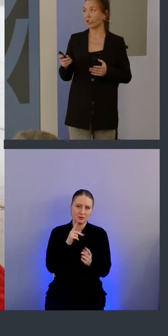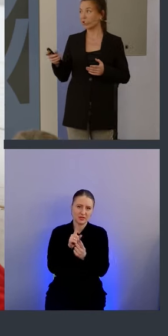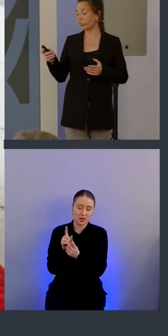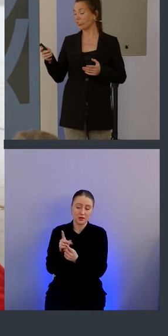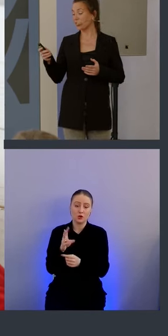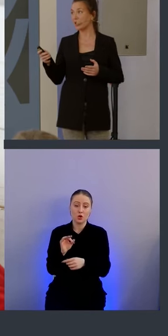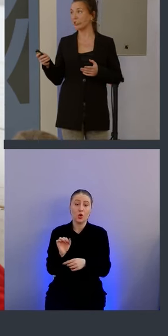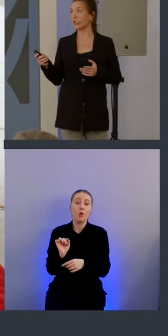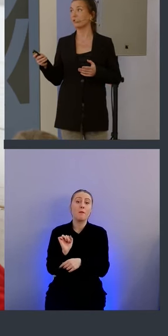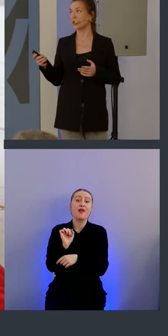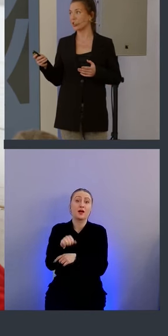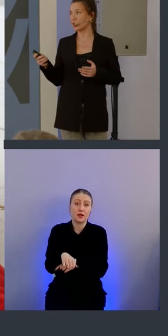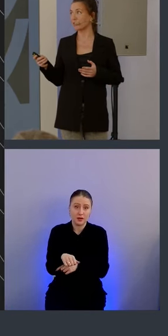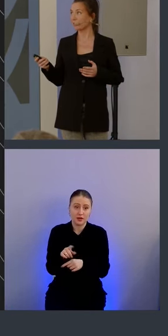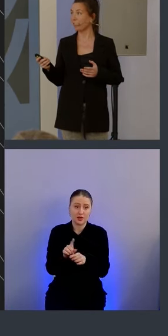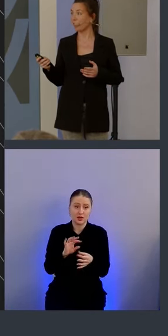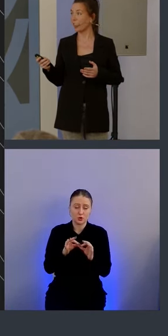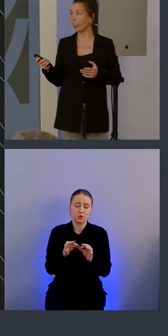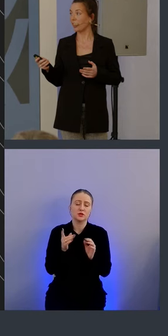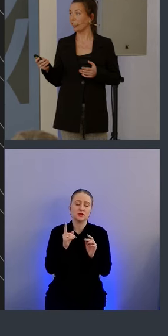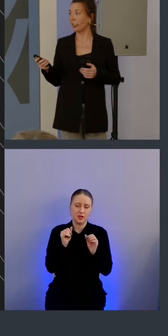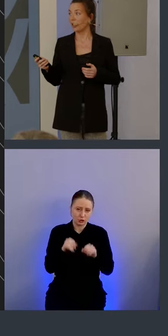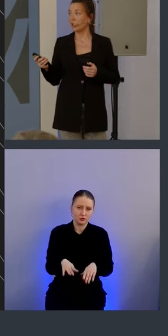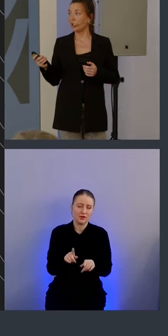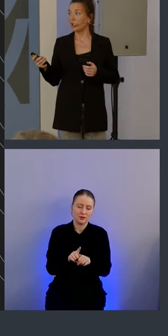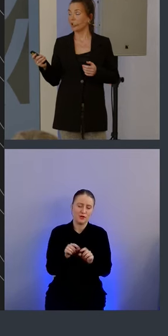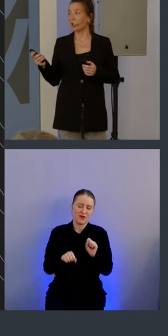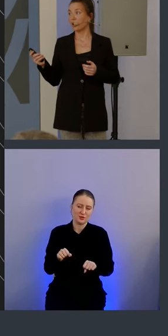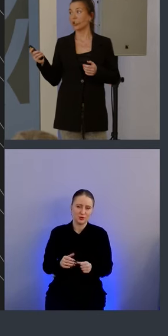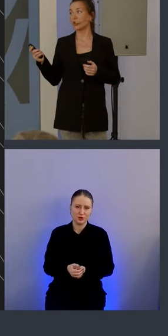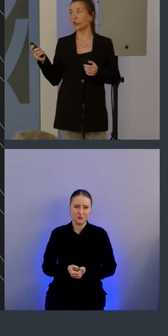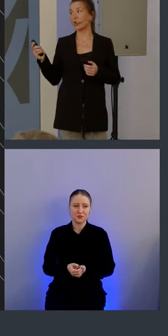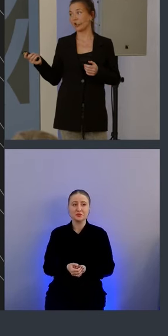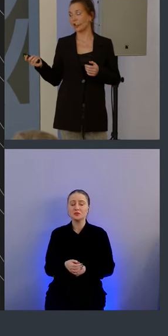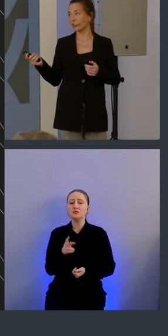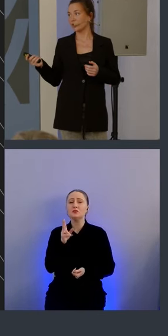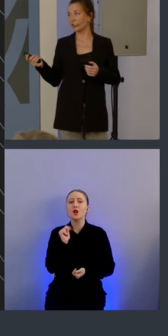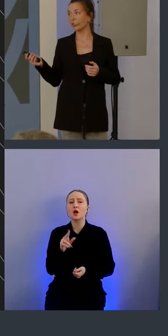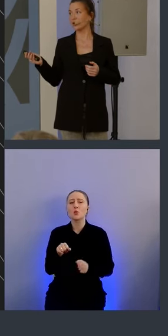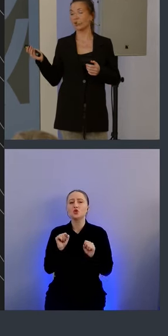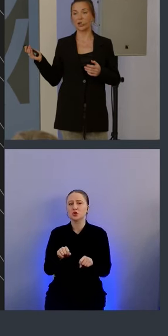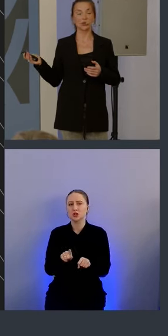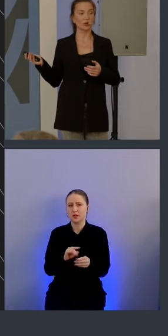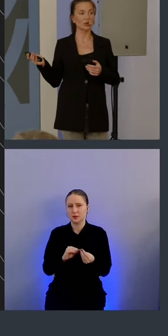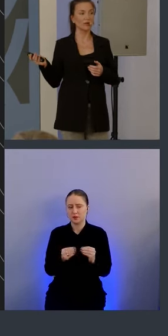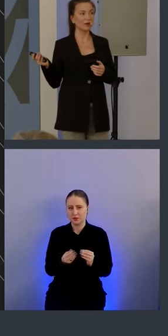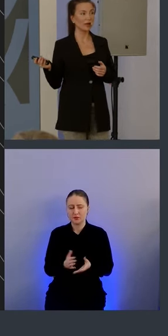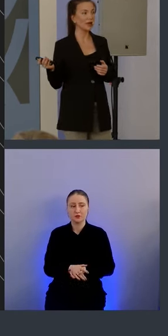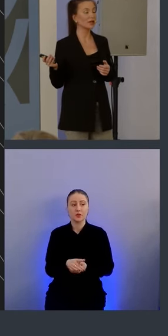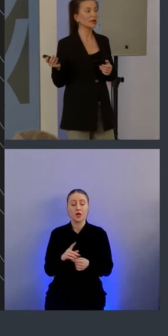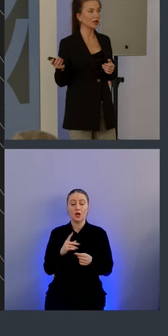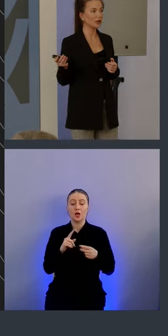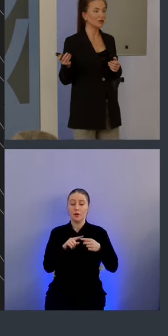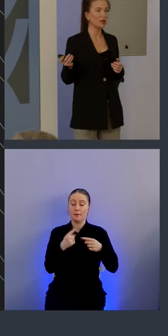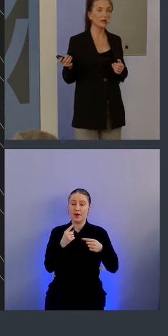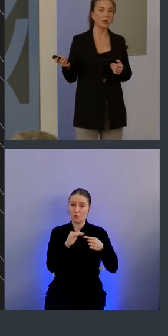их преодолеть вполне себе возможно. И как их можно преодолеть? Ну, следующий уровень доверия —